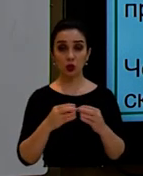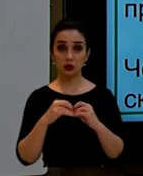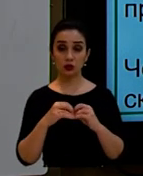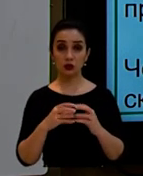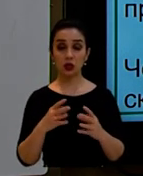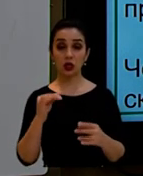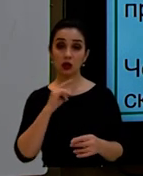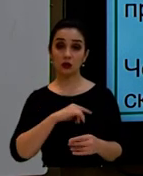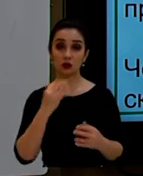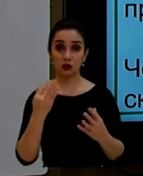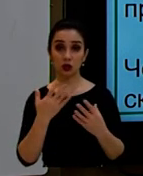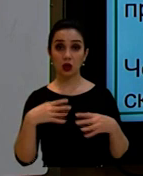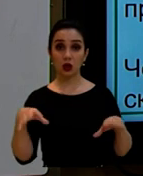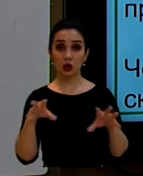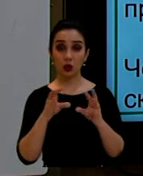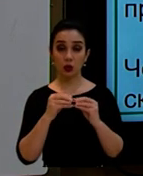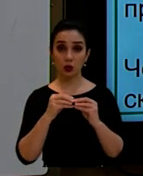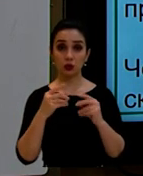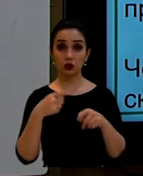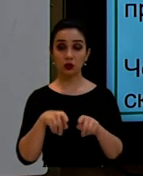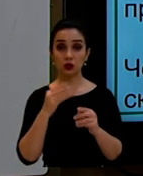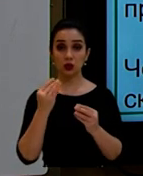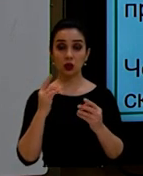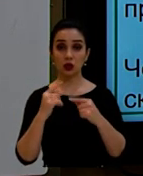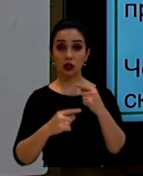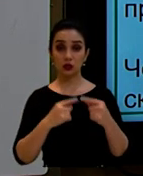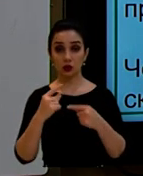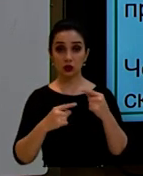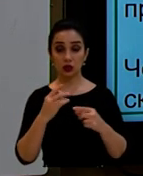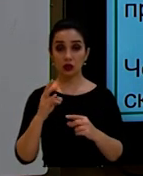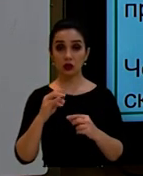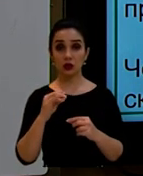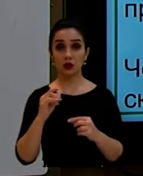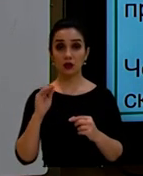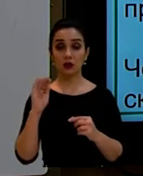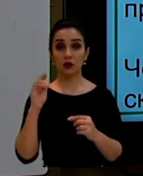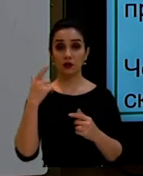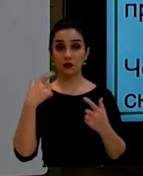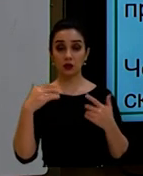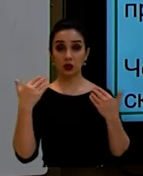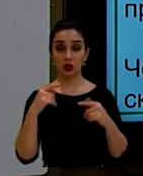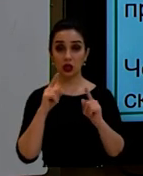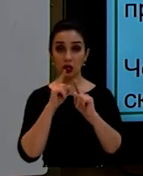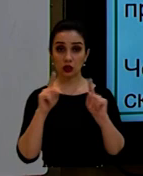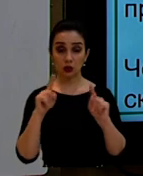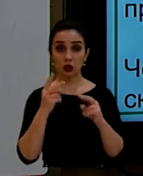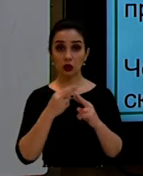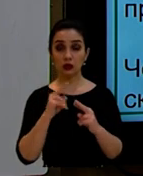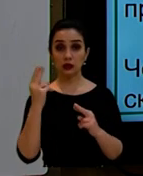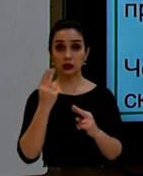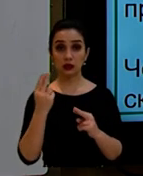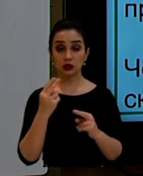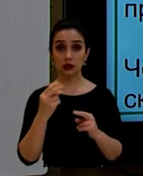людей, характеризующаяся общностью наследственных физических особенностей, таких как